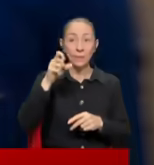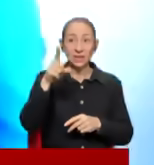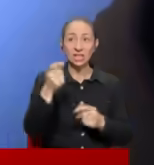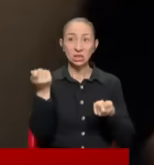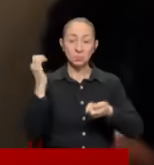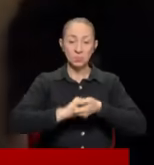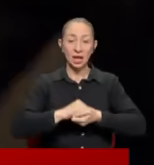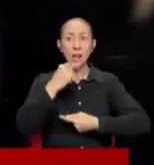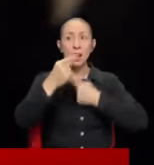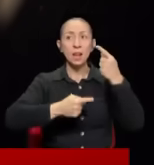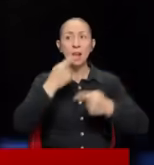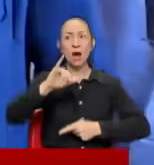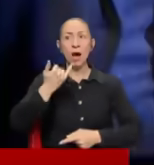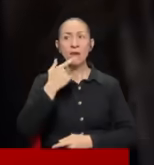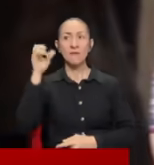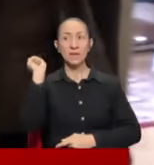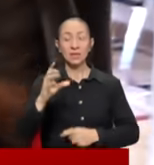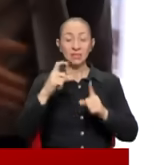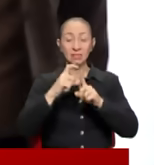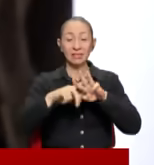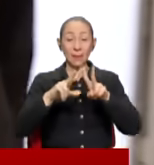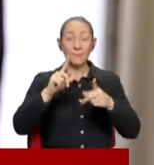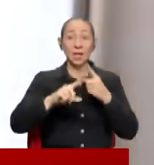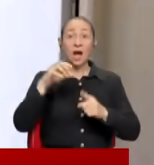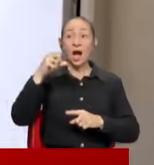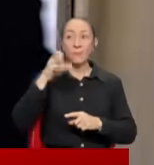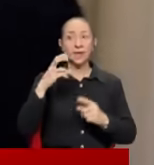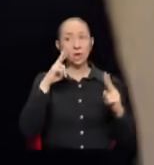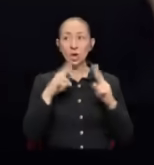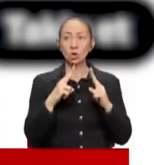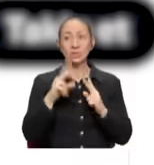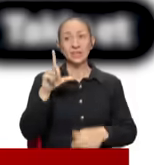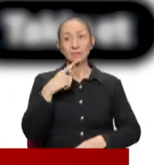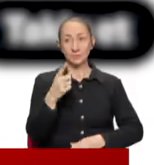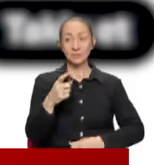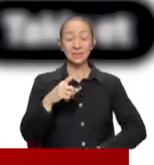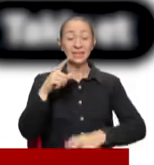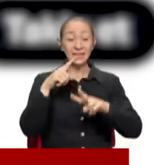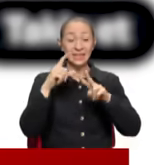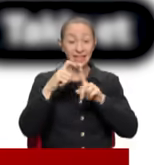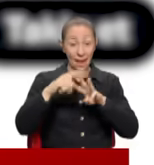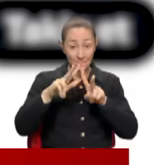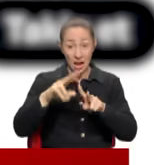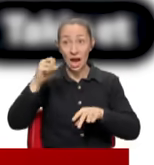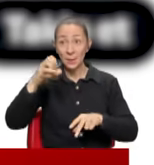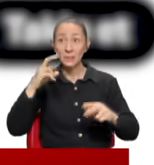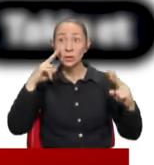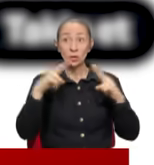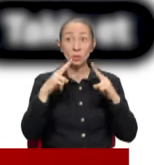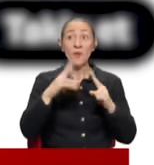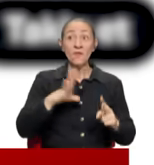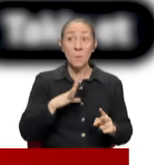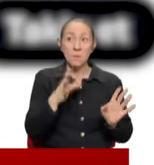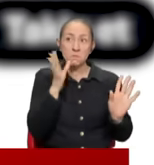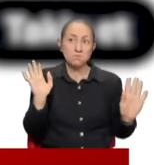ile işbirliği iddialarına sert çıktı. DEM Parti AK Parti ile de görüşmeli dedi. DEM Parti ile AKP arasında bir görüşme trafiği var